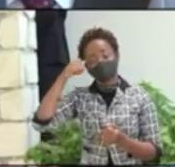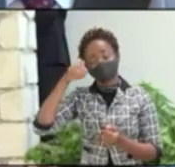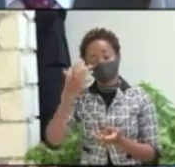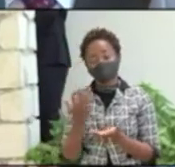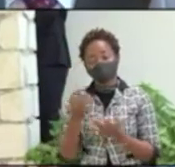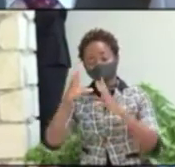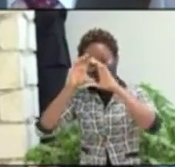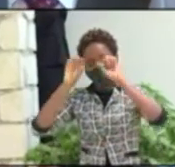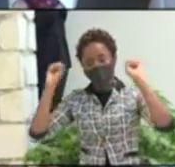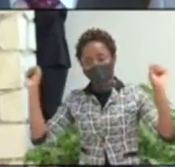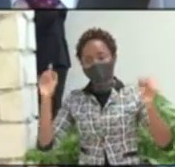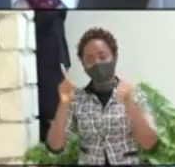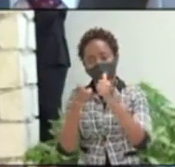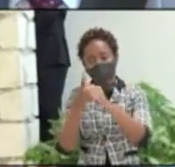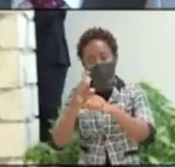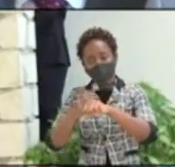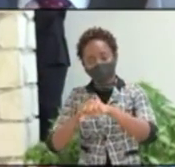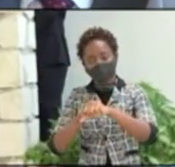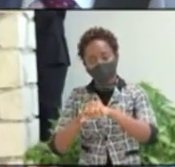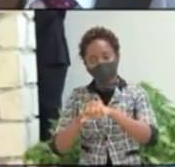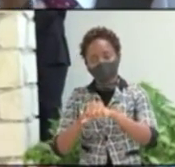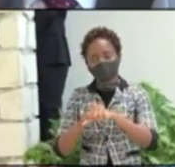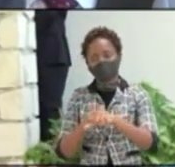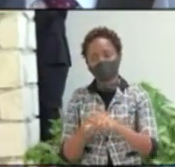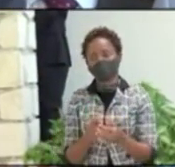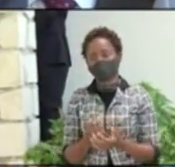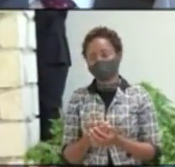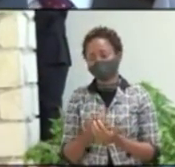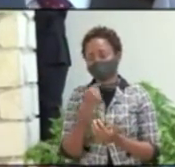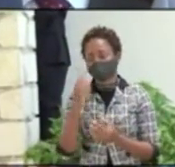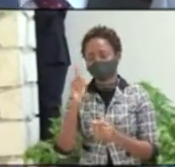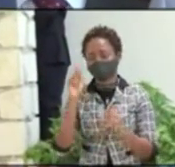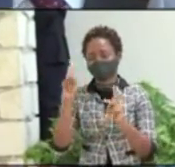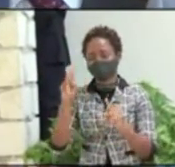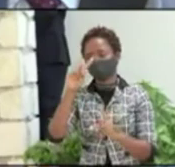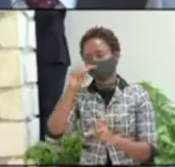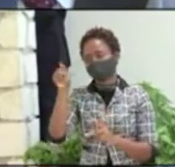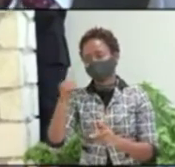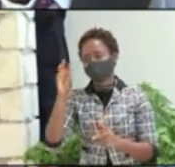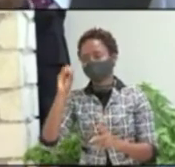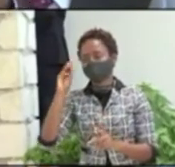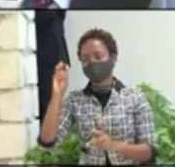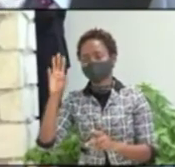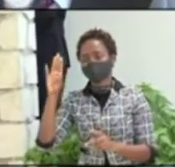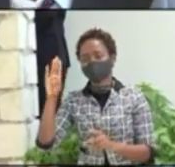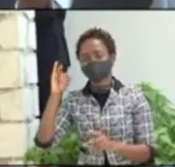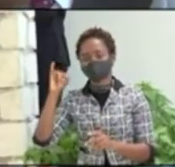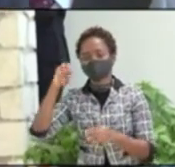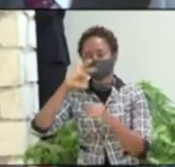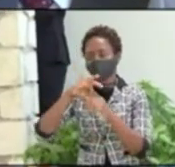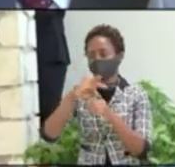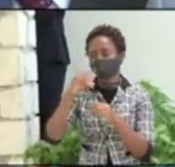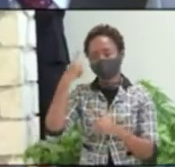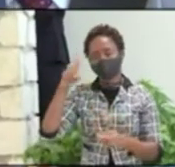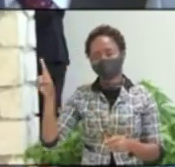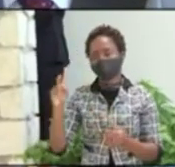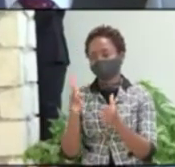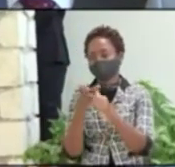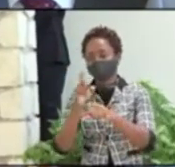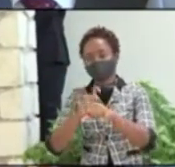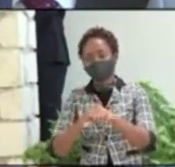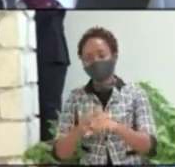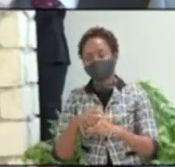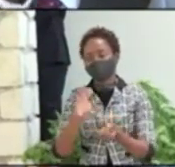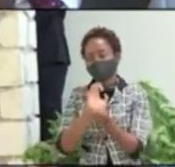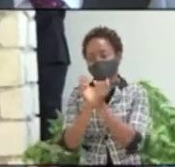le président, première fois, son bon zombie qui a voté pour moi. Ça veut dire, deuxième fois, zombie ou tout le monde. Mais je